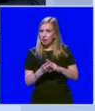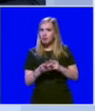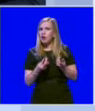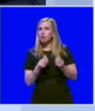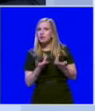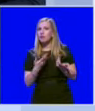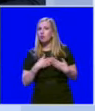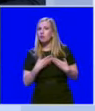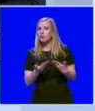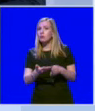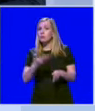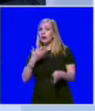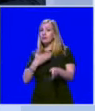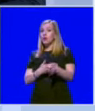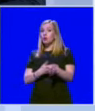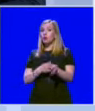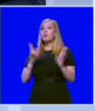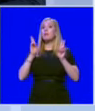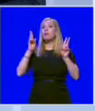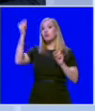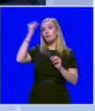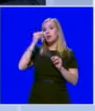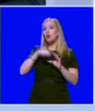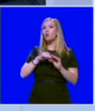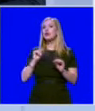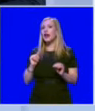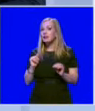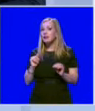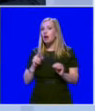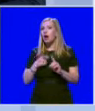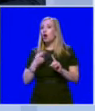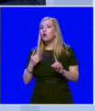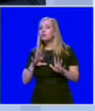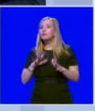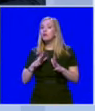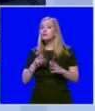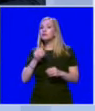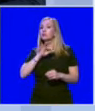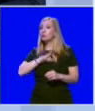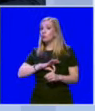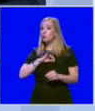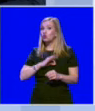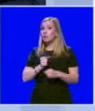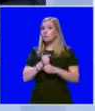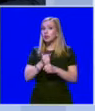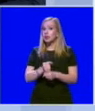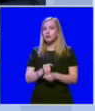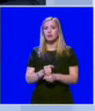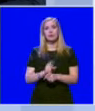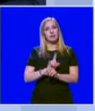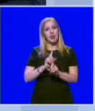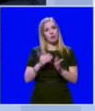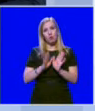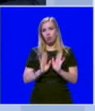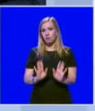ли, че доброволно и предварително Демократична България се отказва от евентуалната възможност да получи мандат и вие да бъдете мандатоносители? Не, напротив.